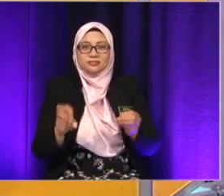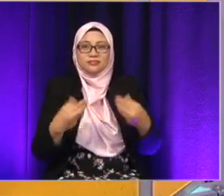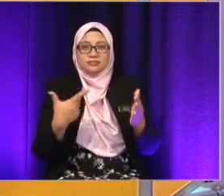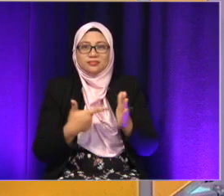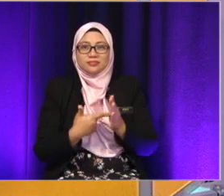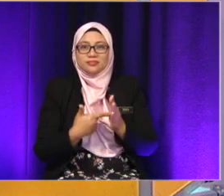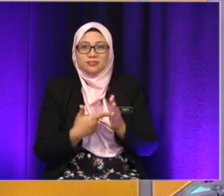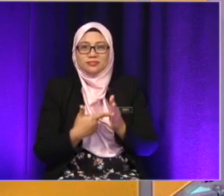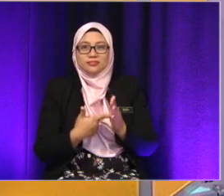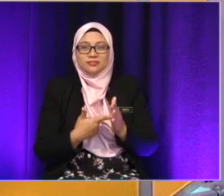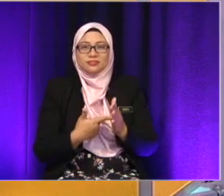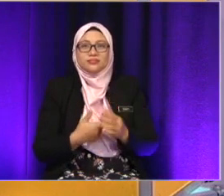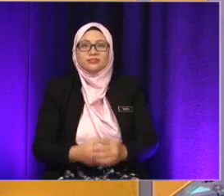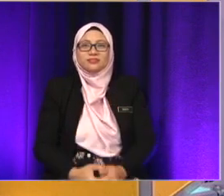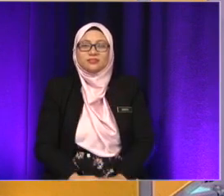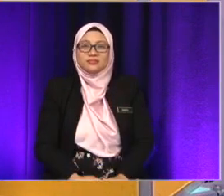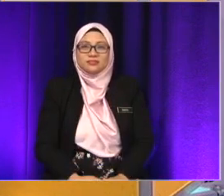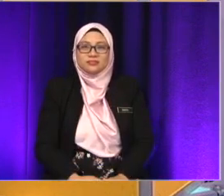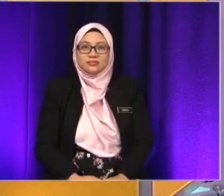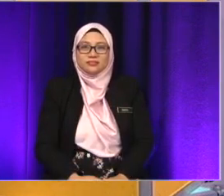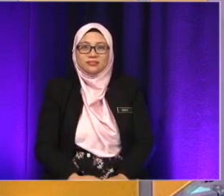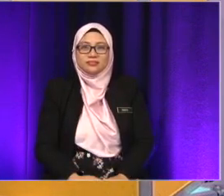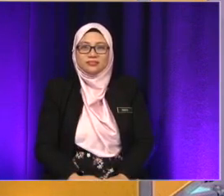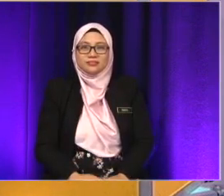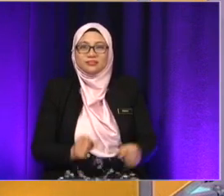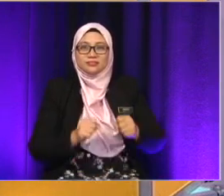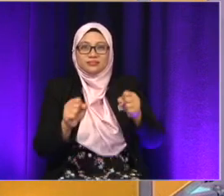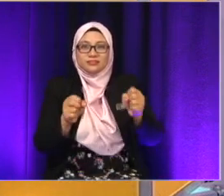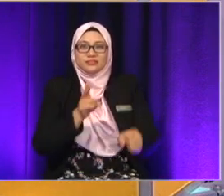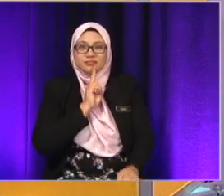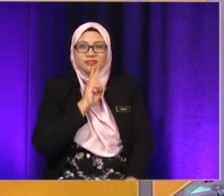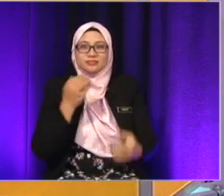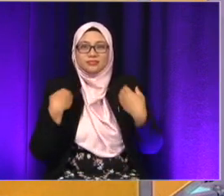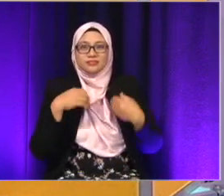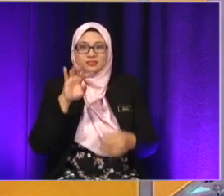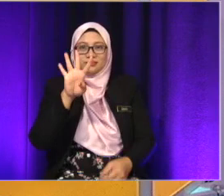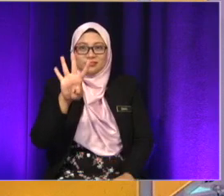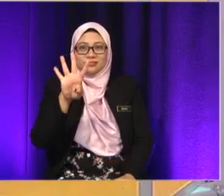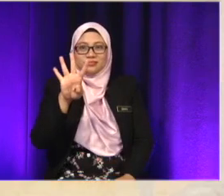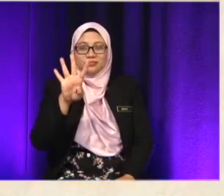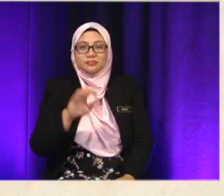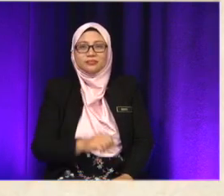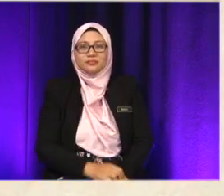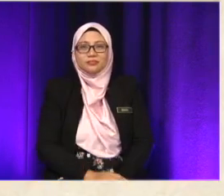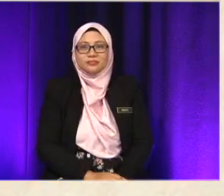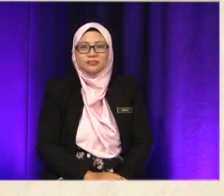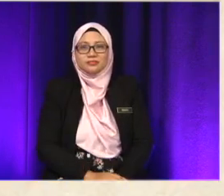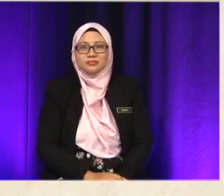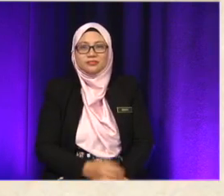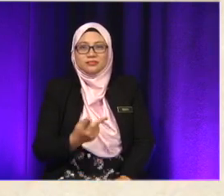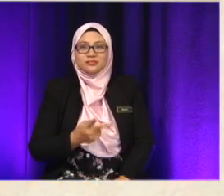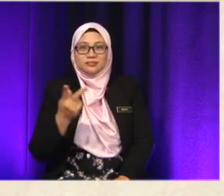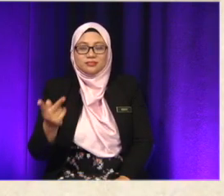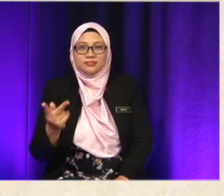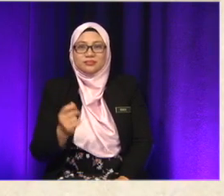Okey, kita teruskan lagi, okey. Okey, sistem hidrolik ni terbagi pada 4 Dia ada konsep, kita tengok konsep, komponen sistem